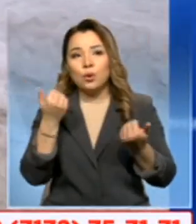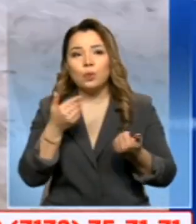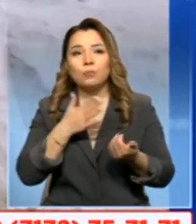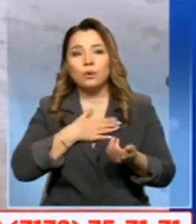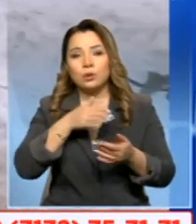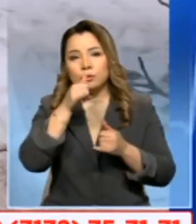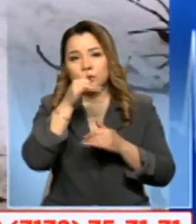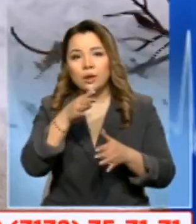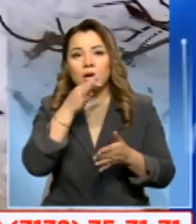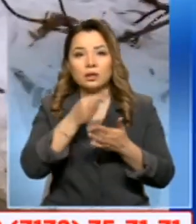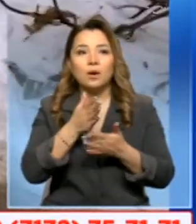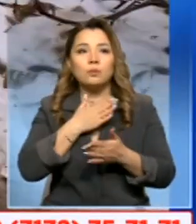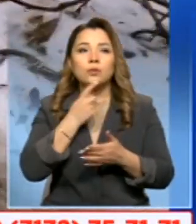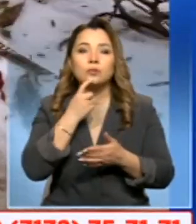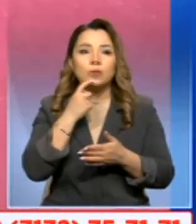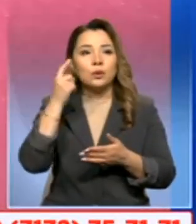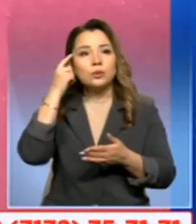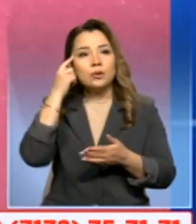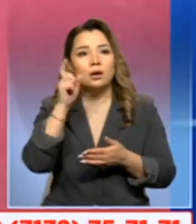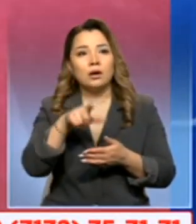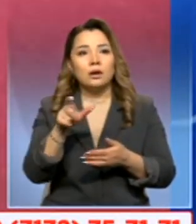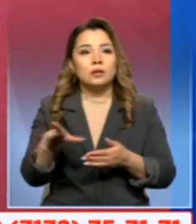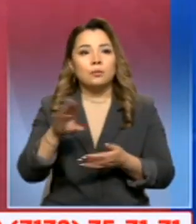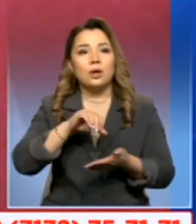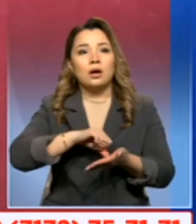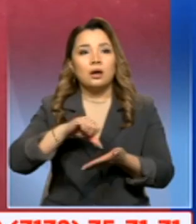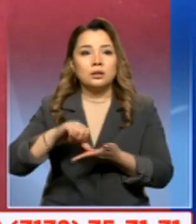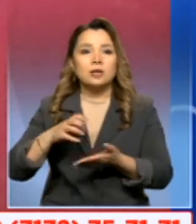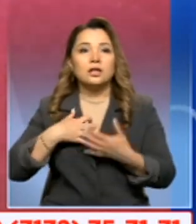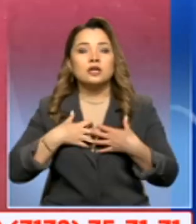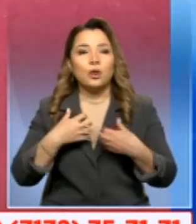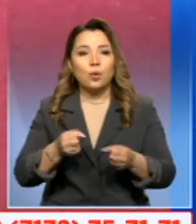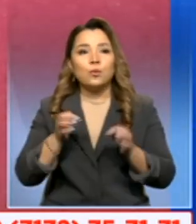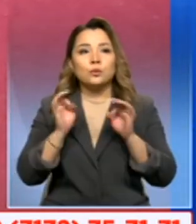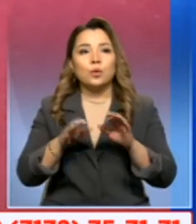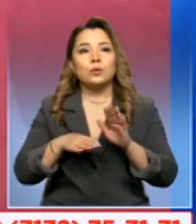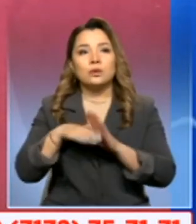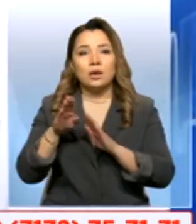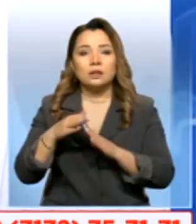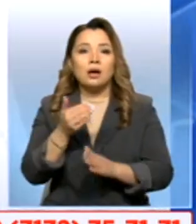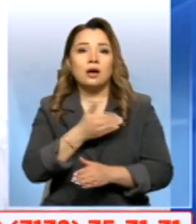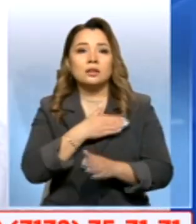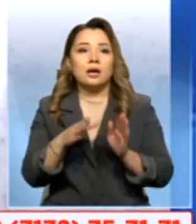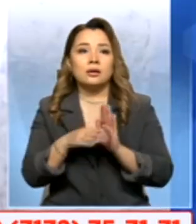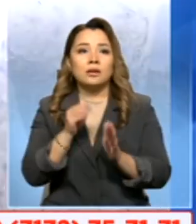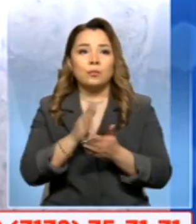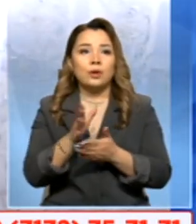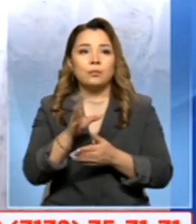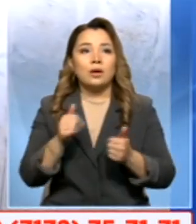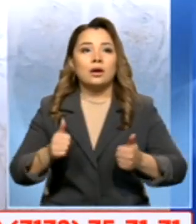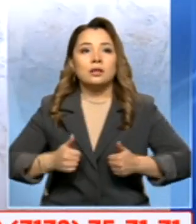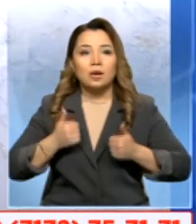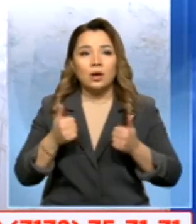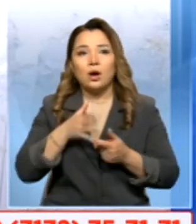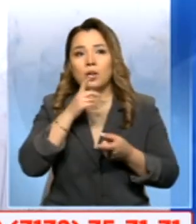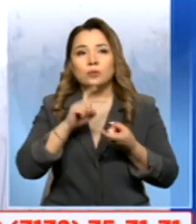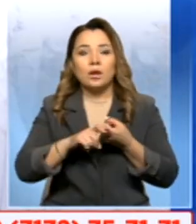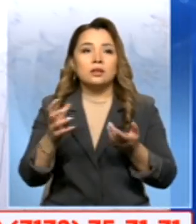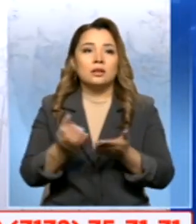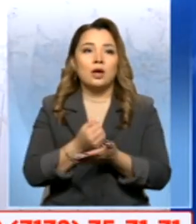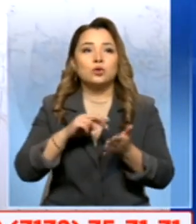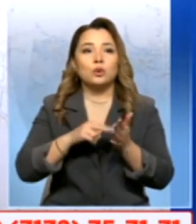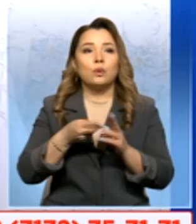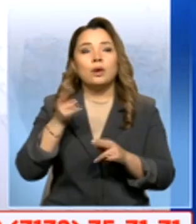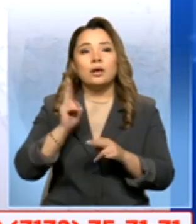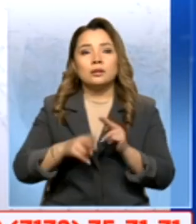қолымнан келмейді, бұл мен үшін қиын деп ойлаған кейбір қатысушылар денсаулықты дұрыстауды шынымен қалағандықтан бәріне үлгеріп уақыт тауып келеді.